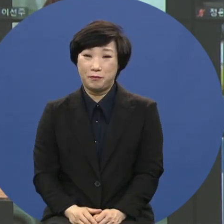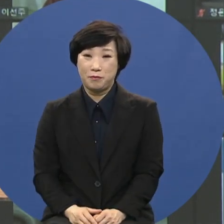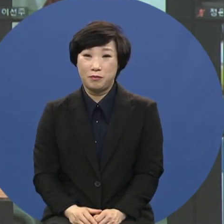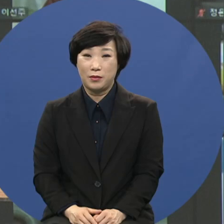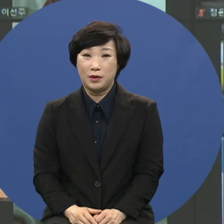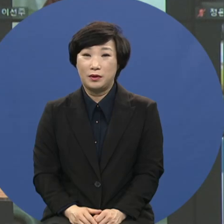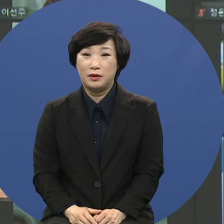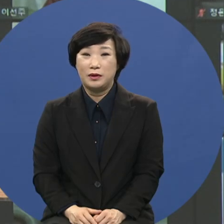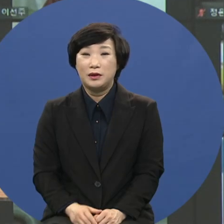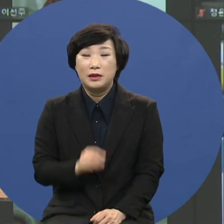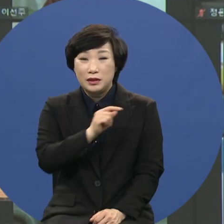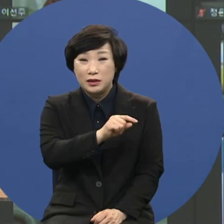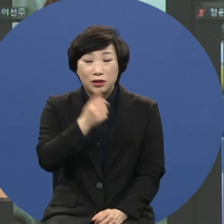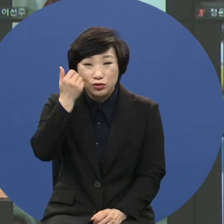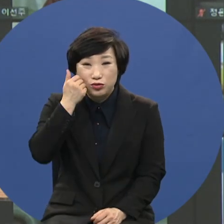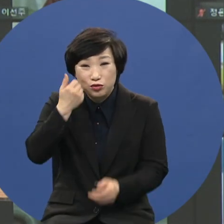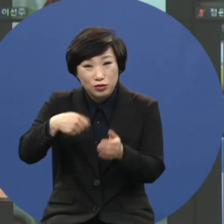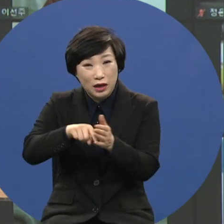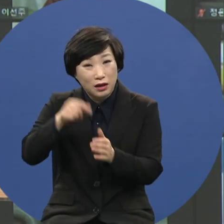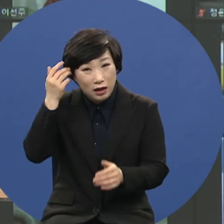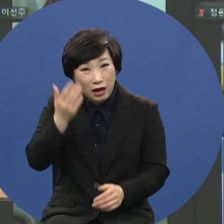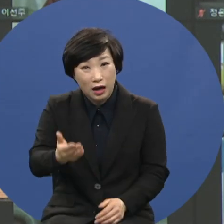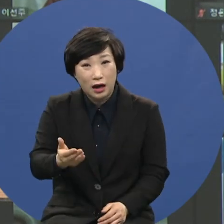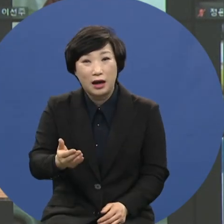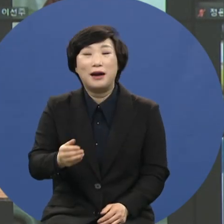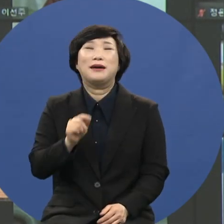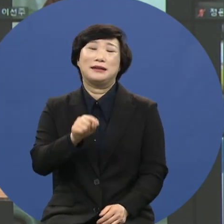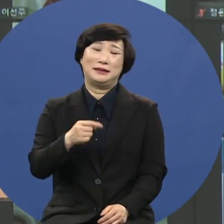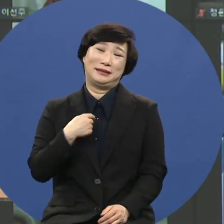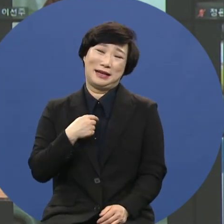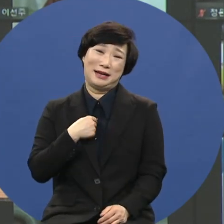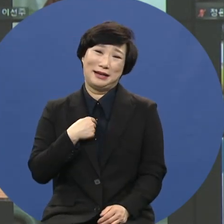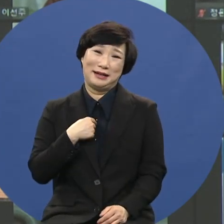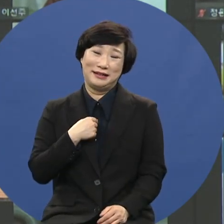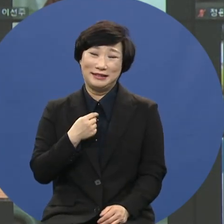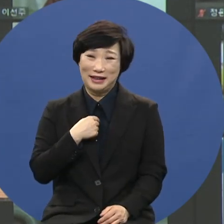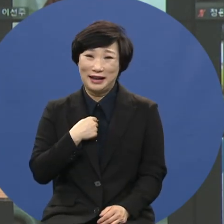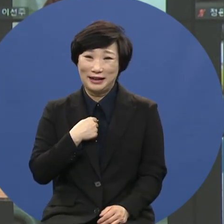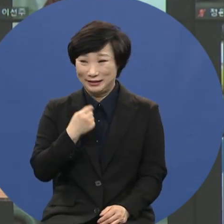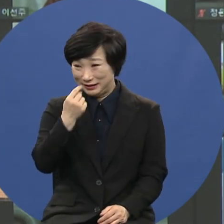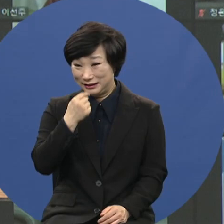이건 누구를 위한 것이냐? 바로 너.